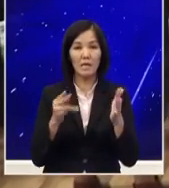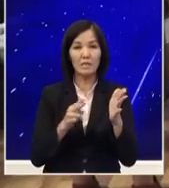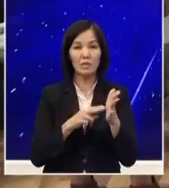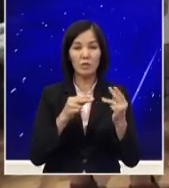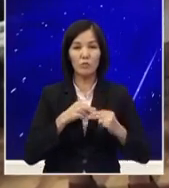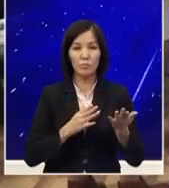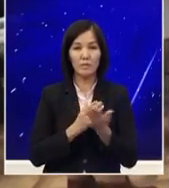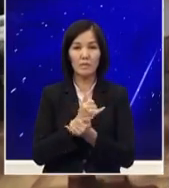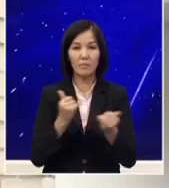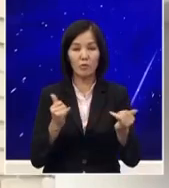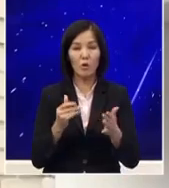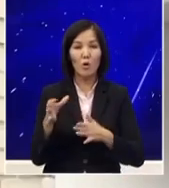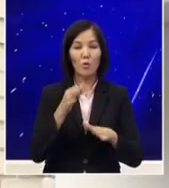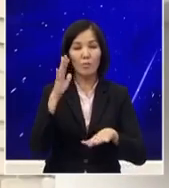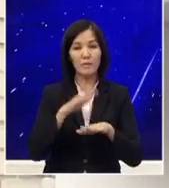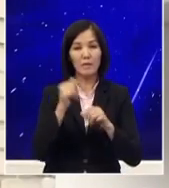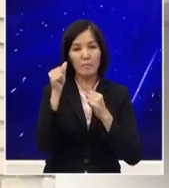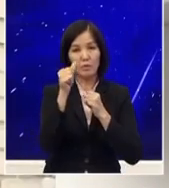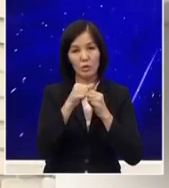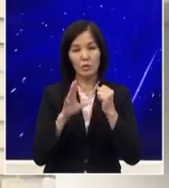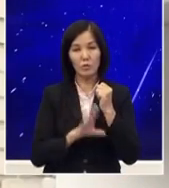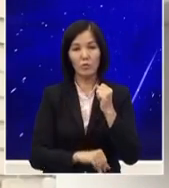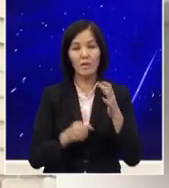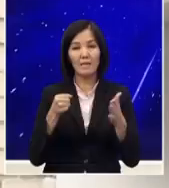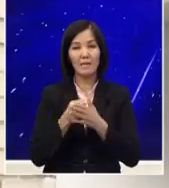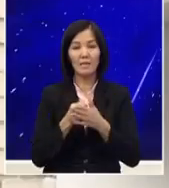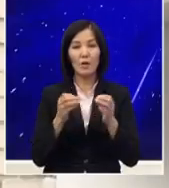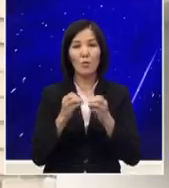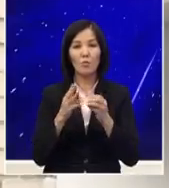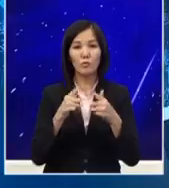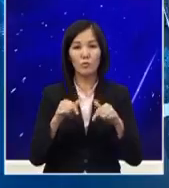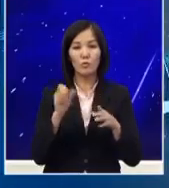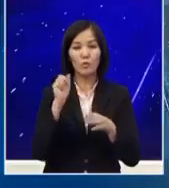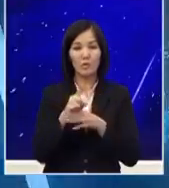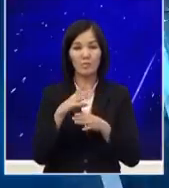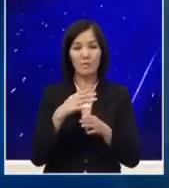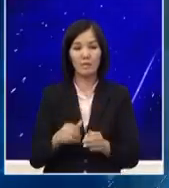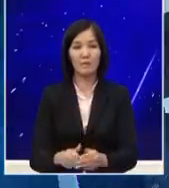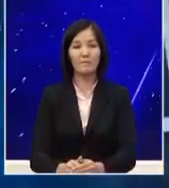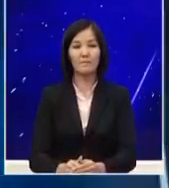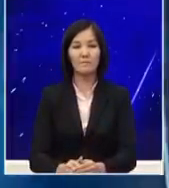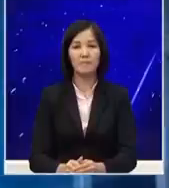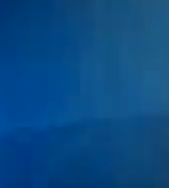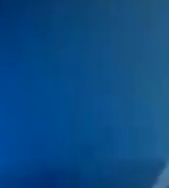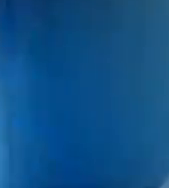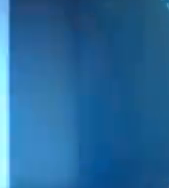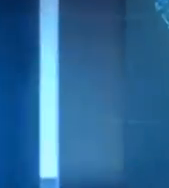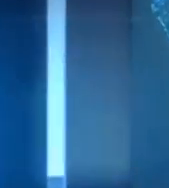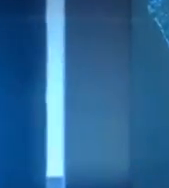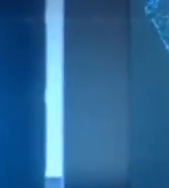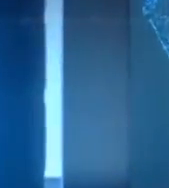жұмыс істеп тұр. Облыс әкімі жыл соңына дейін тағы 10 үшін құруды тапсырды. Камшат Мұхамеджан, Айдос Қалиев, Жетісу